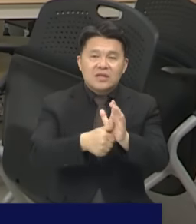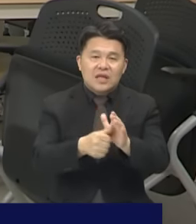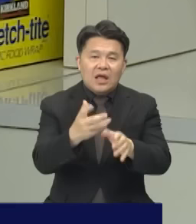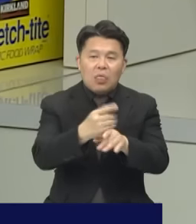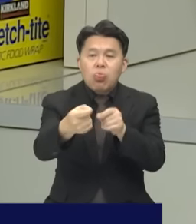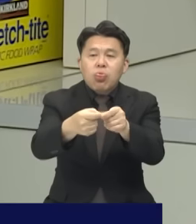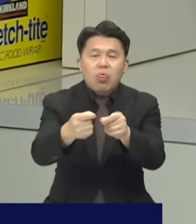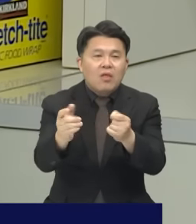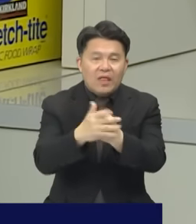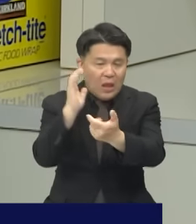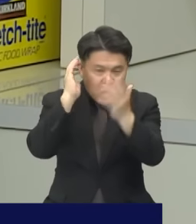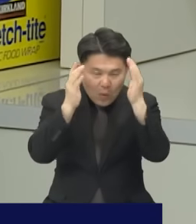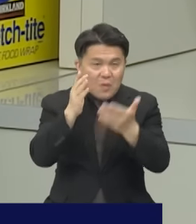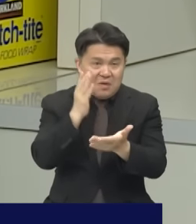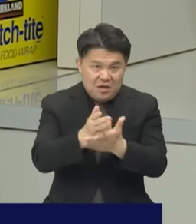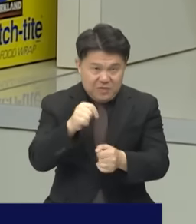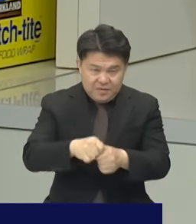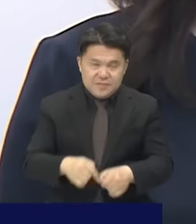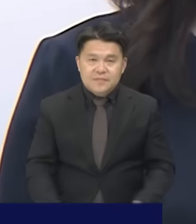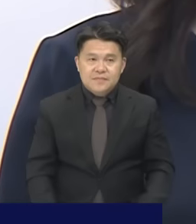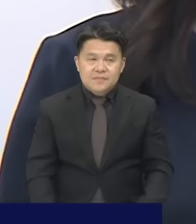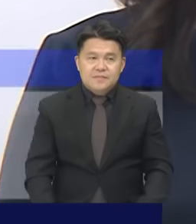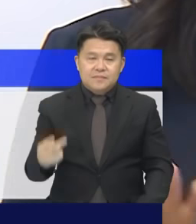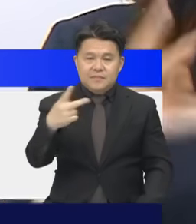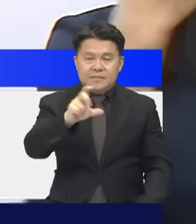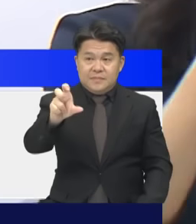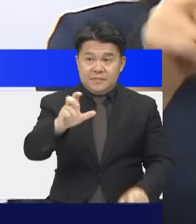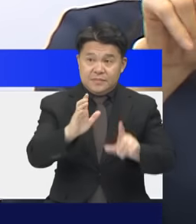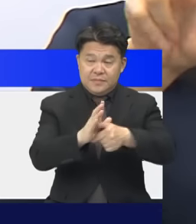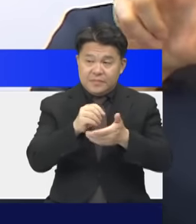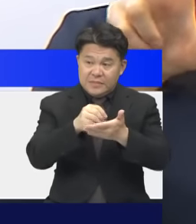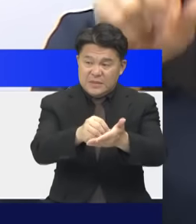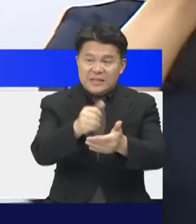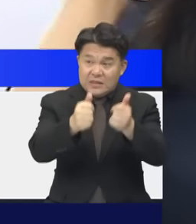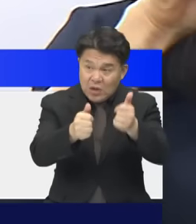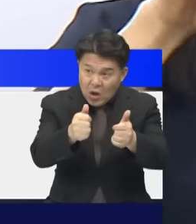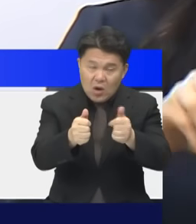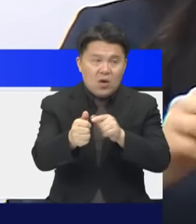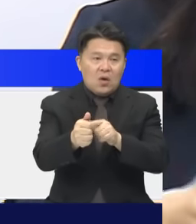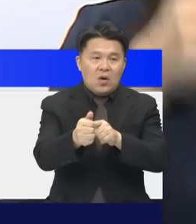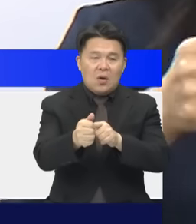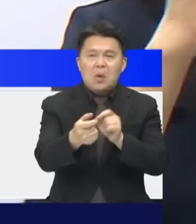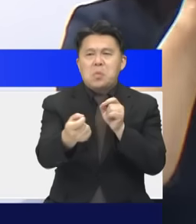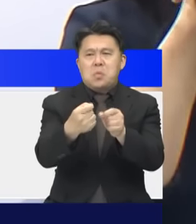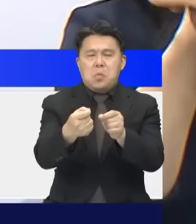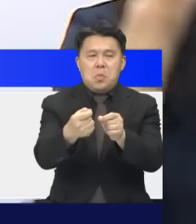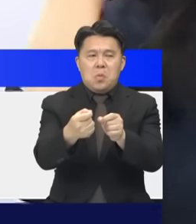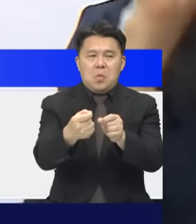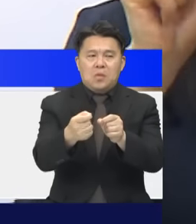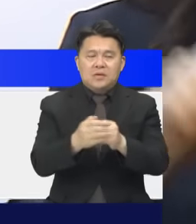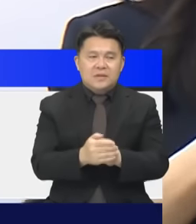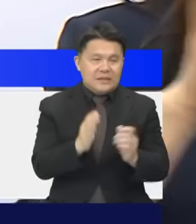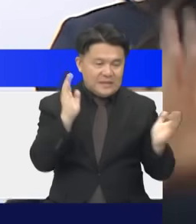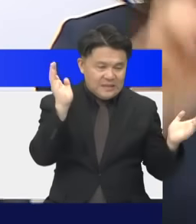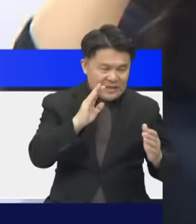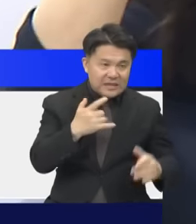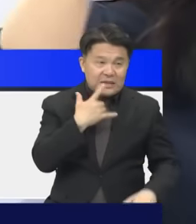혼란을 줄이려는 취지로 풀이됩니다. 2025학년도 입시가 얼마 남지 않았기 때문에 예비